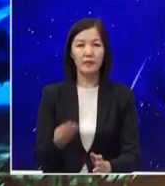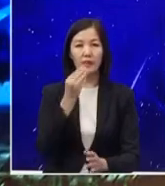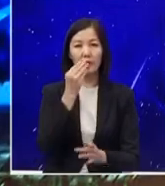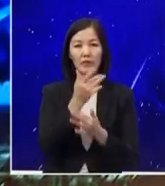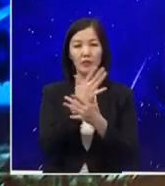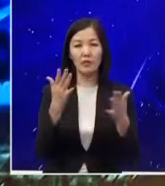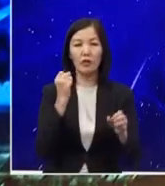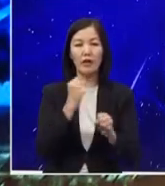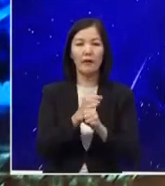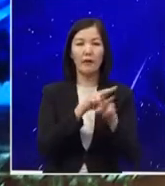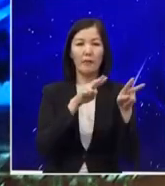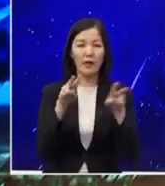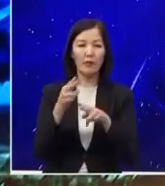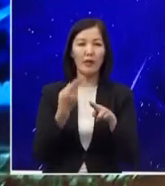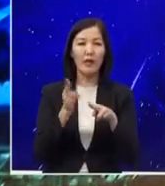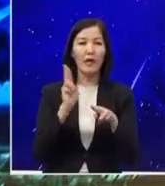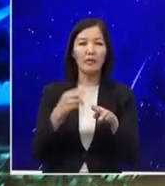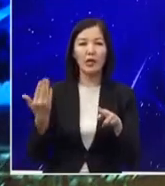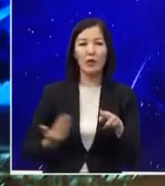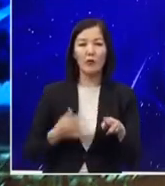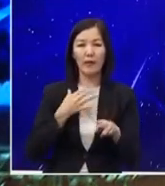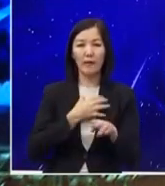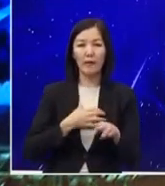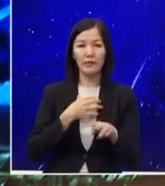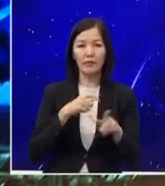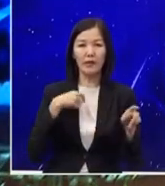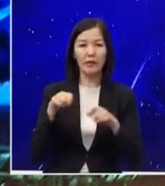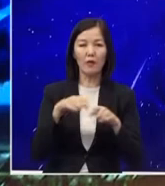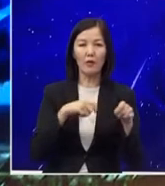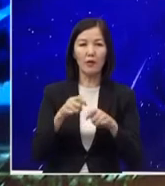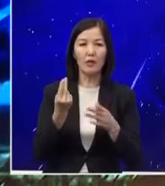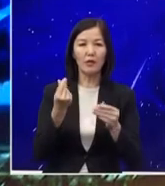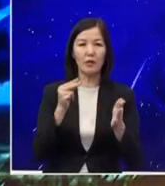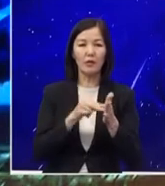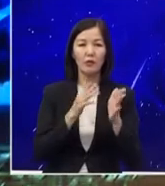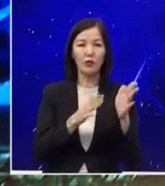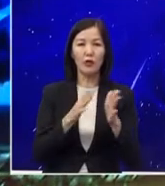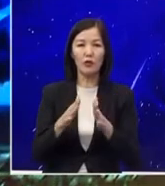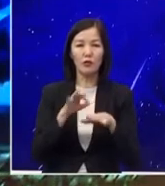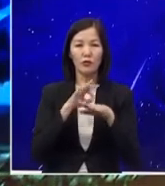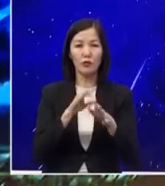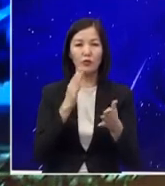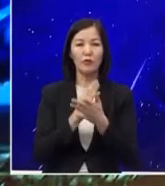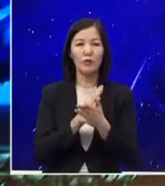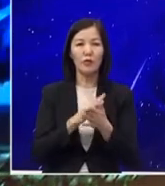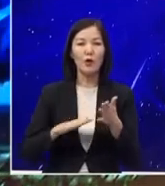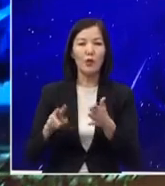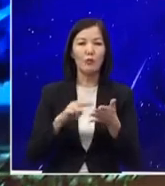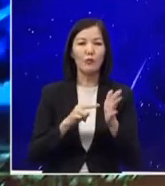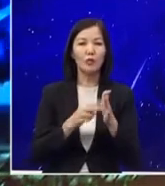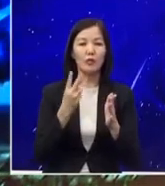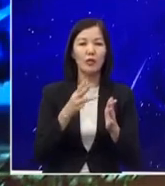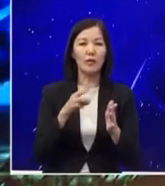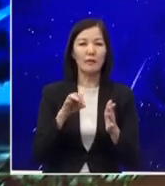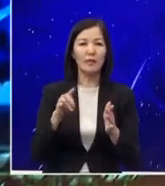Азық-түлік бағасы қатаң бақылауда. Әсіресе әлеуметтік маңызы бар тауарлар құнын тұрақтандыру облыста жүйелі жүргізіліп жатыр. Өңірлік бюджеттен